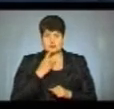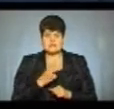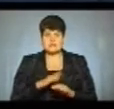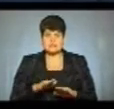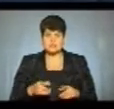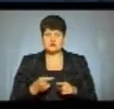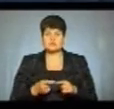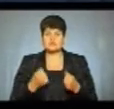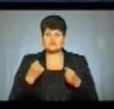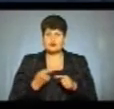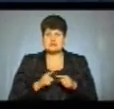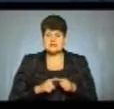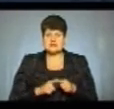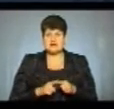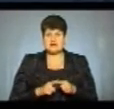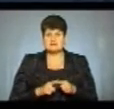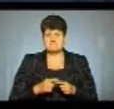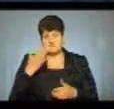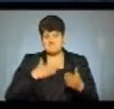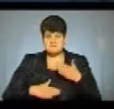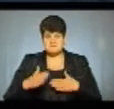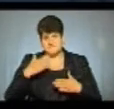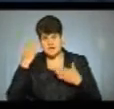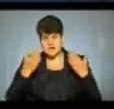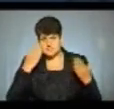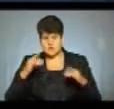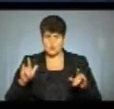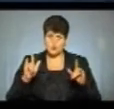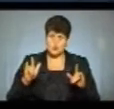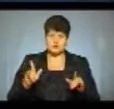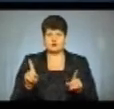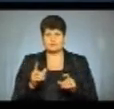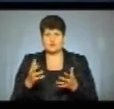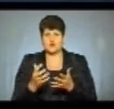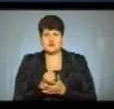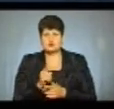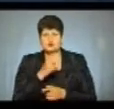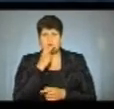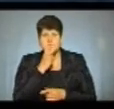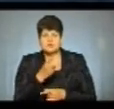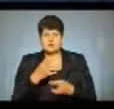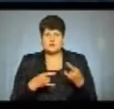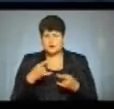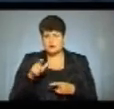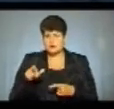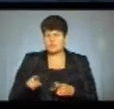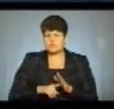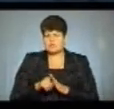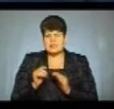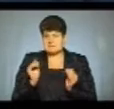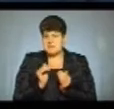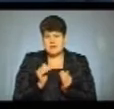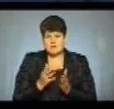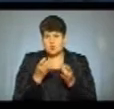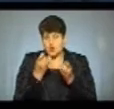що спорт – це весело, круто, і для того, щоб чогось досягти, що ми бачимо по телебаченню, люди починають зовсім з маленького